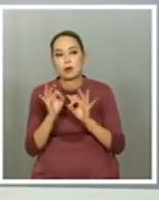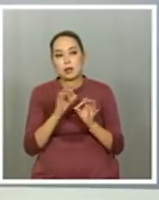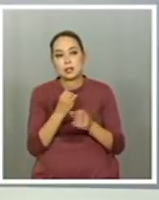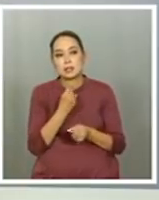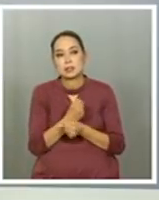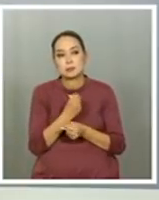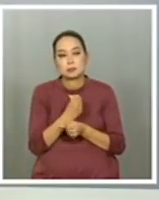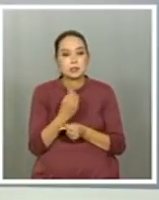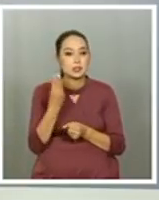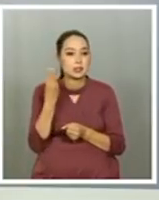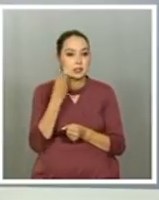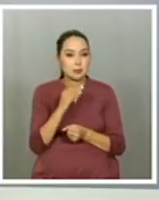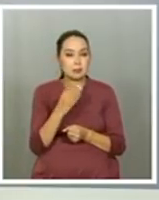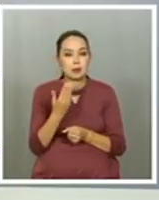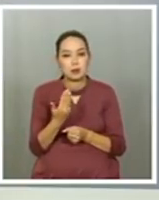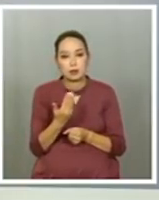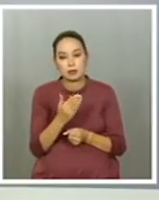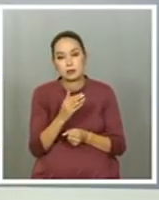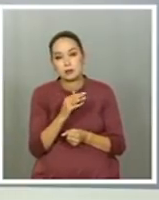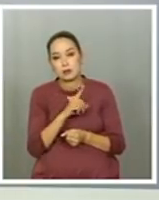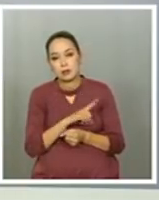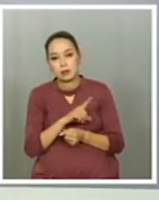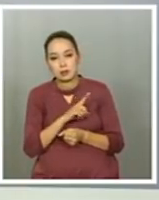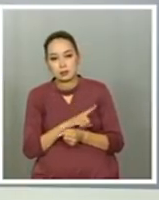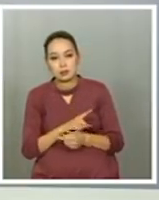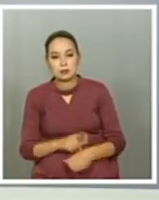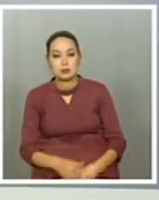спирттерге сапалық реакциялар.